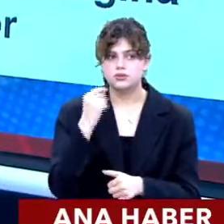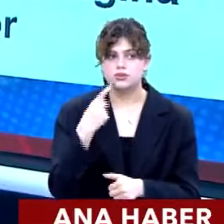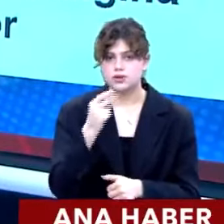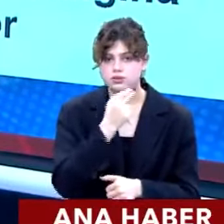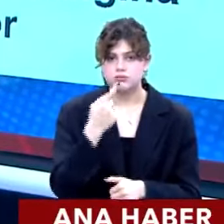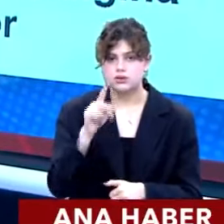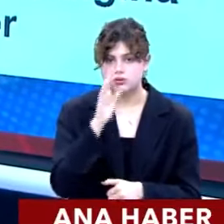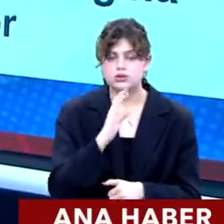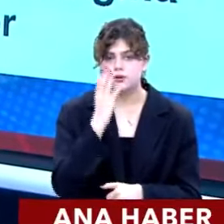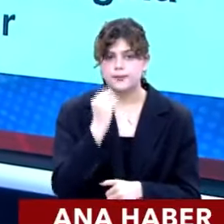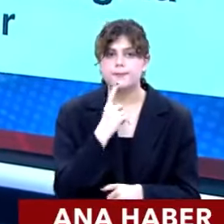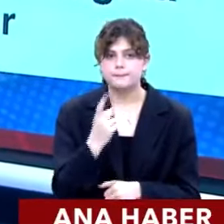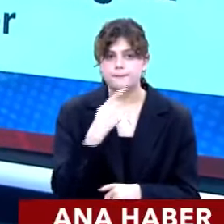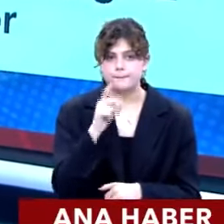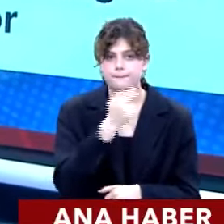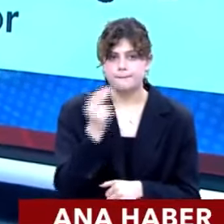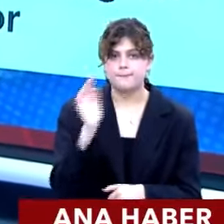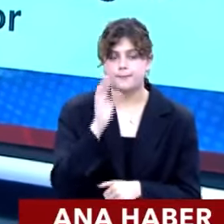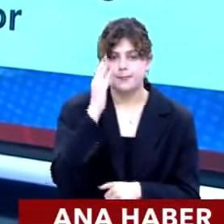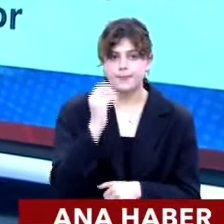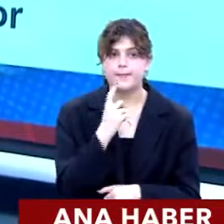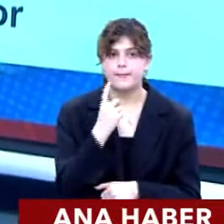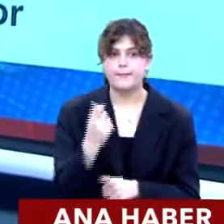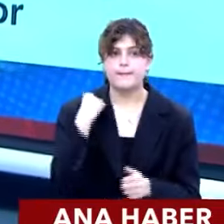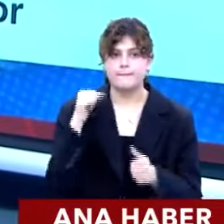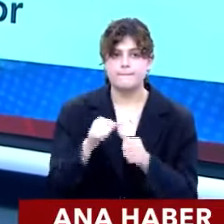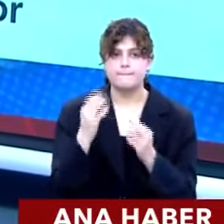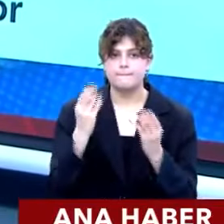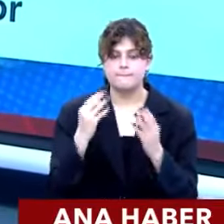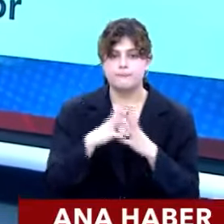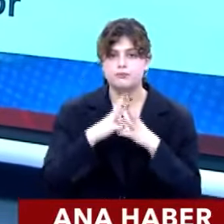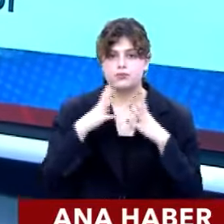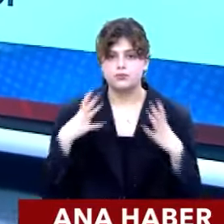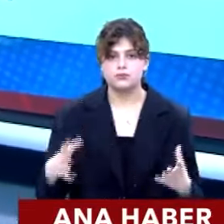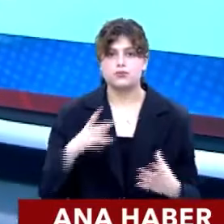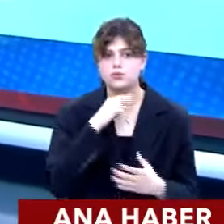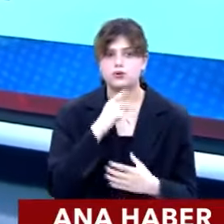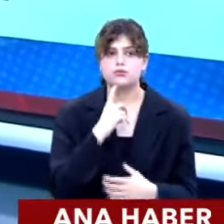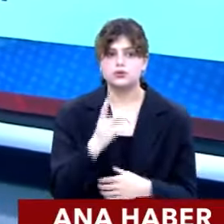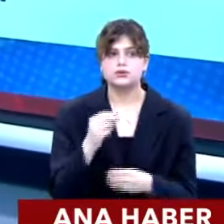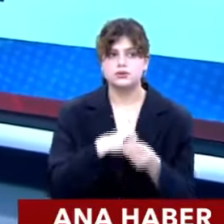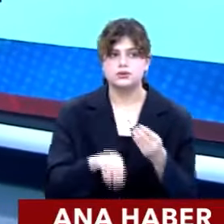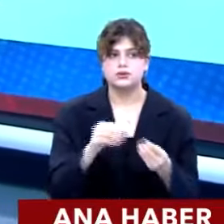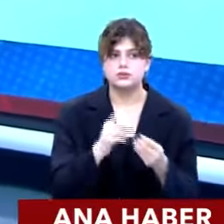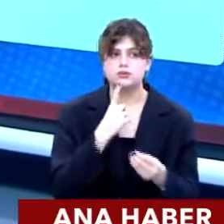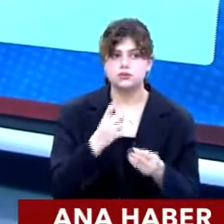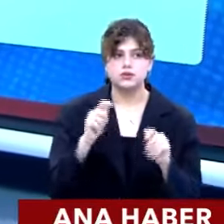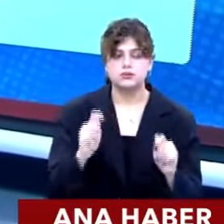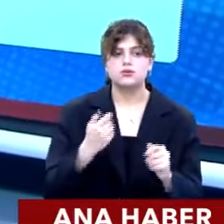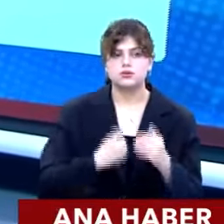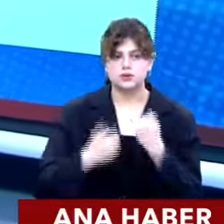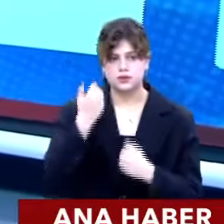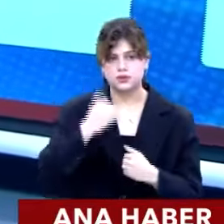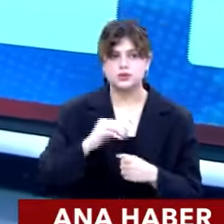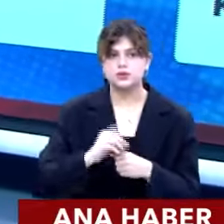olsun, ister 1500 lira olsun, ister 1750 lira olsun yine çok büyük bir orandan ve zamdan söz ediyoruz